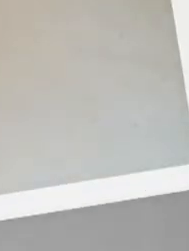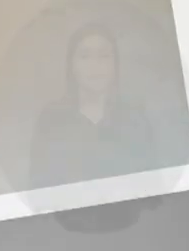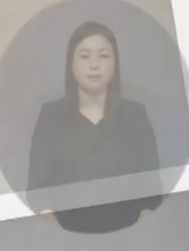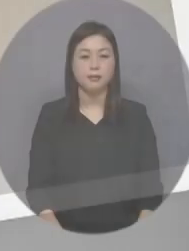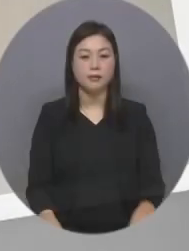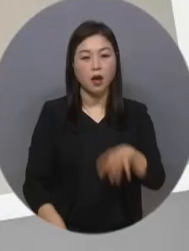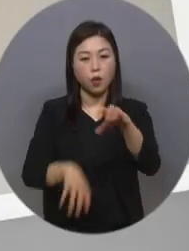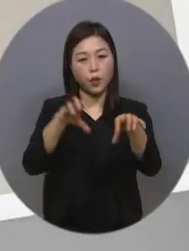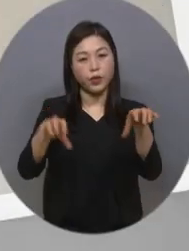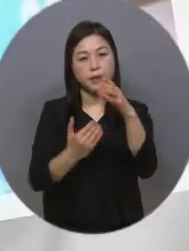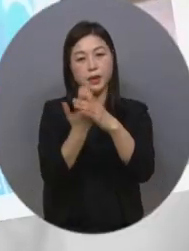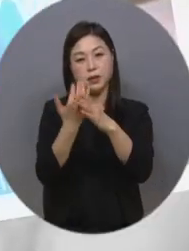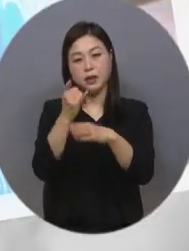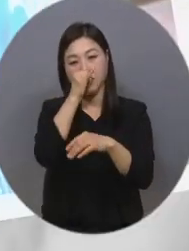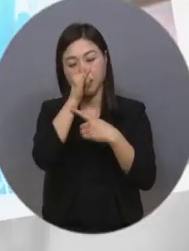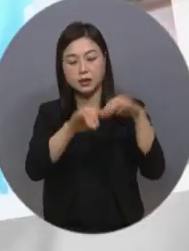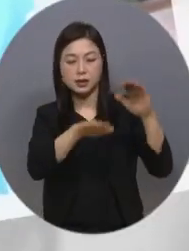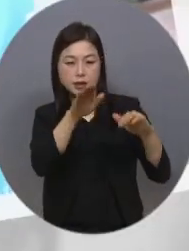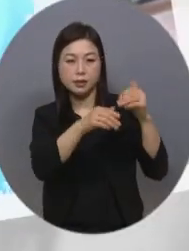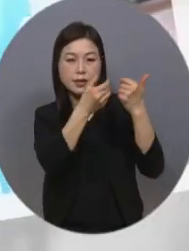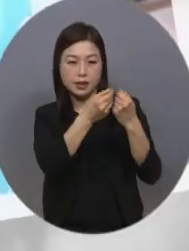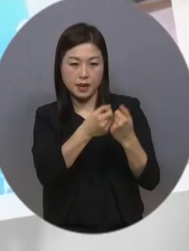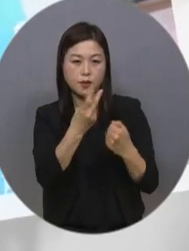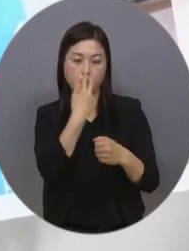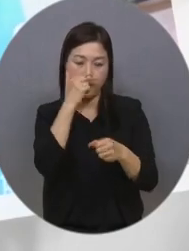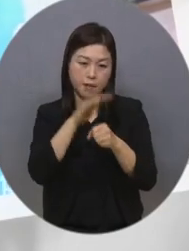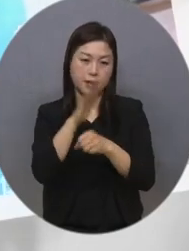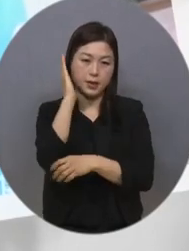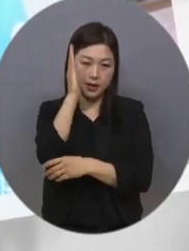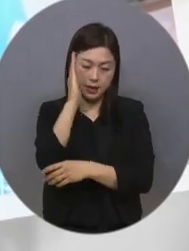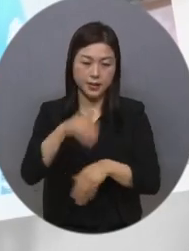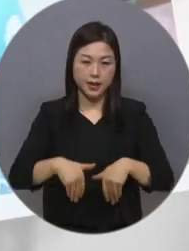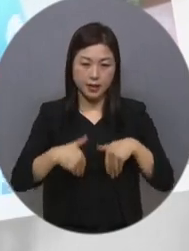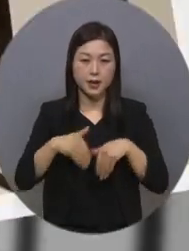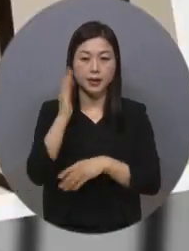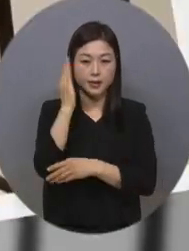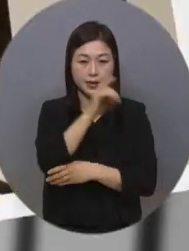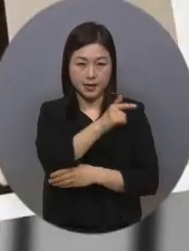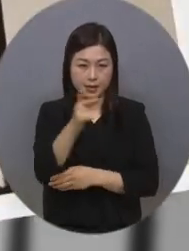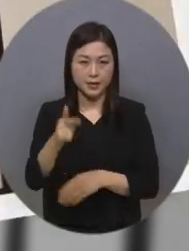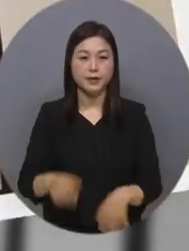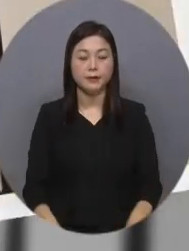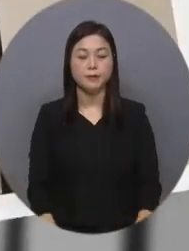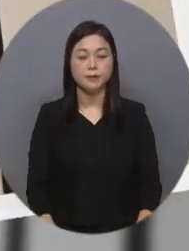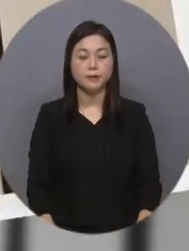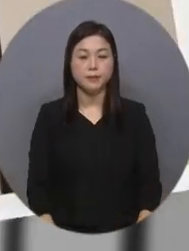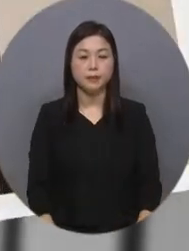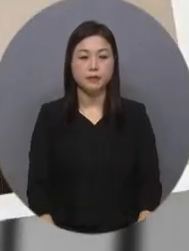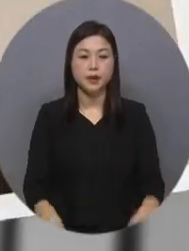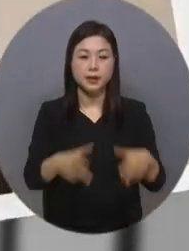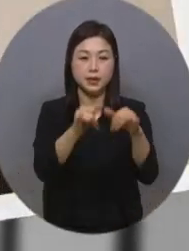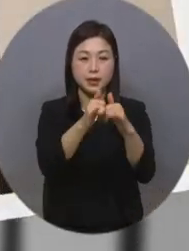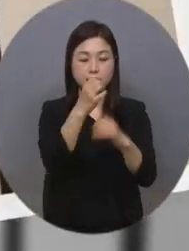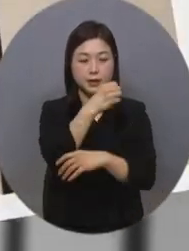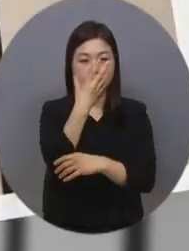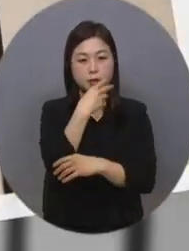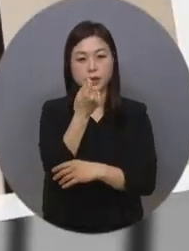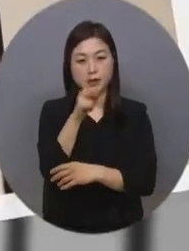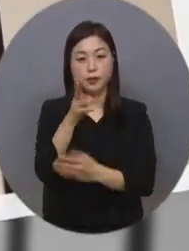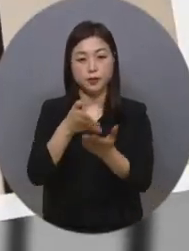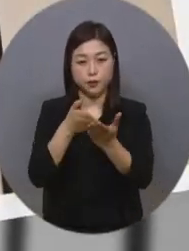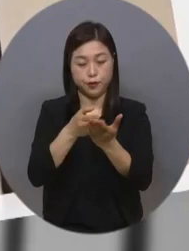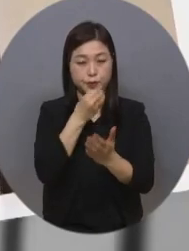우리 주변에서 일어나는 불공정한 사례부터 억울한 사연, 따뜻한 미담까지 장애인신문과 웰페어